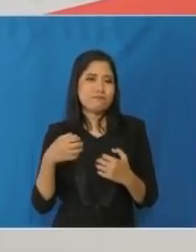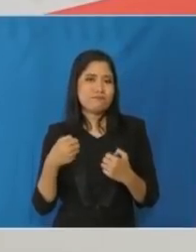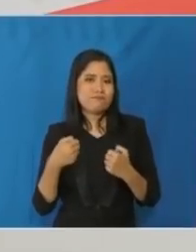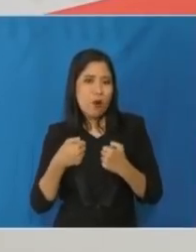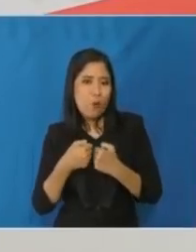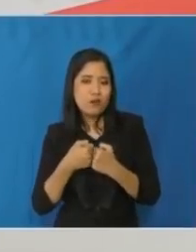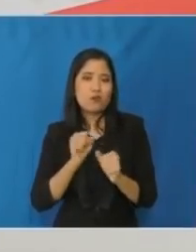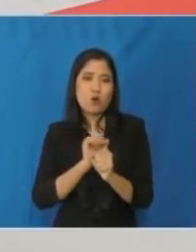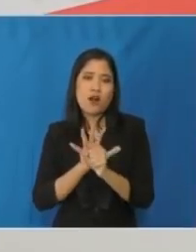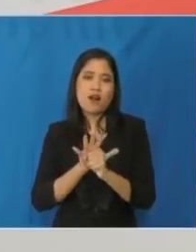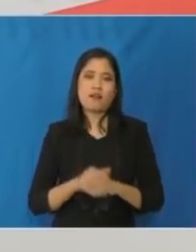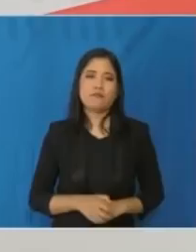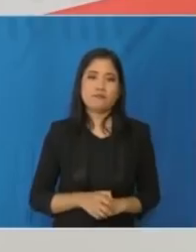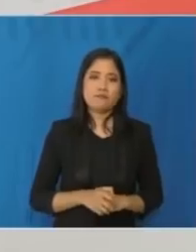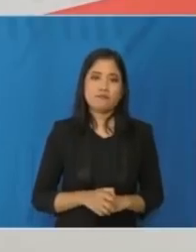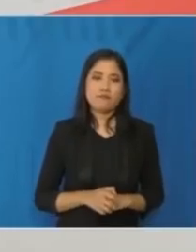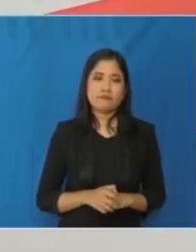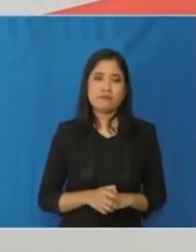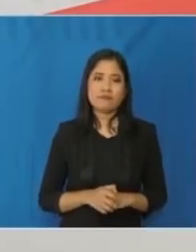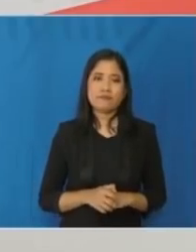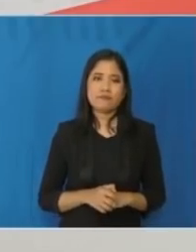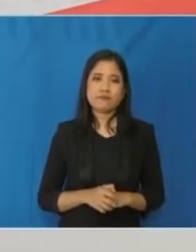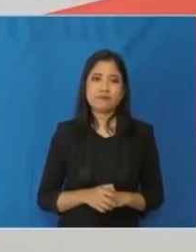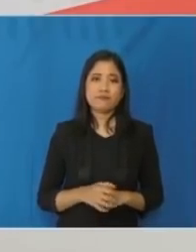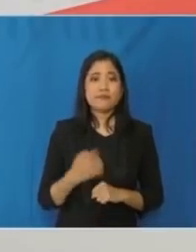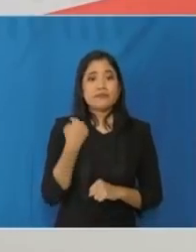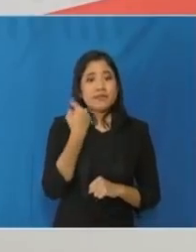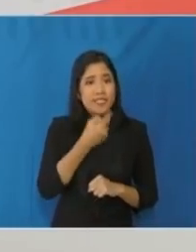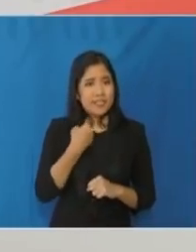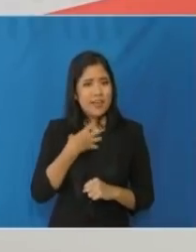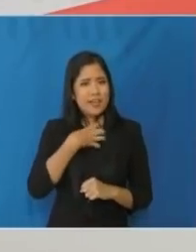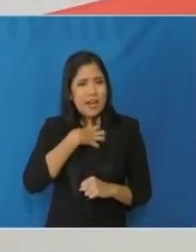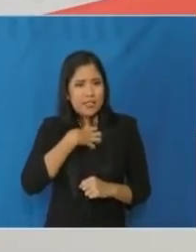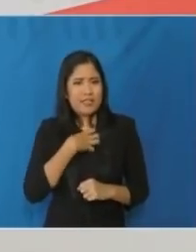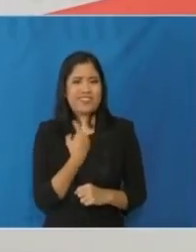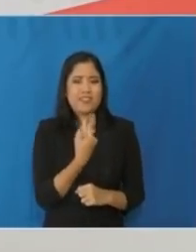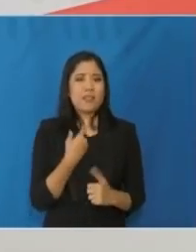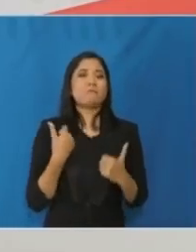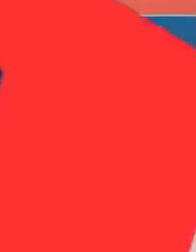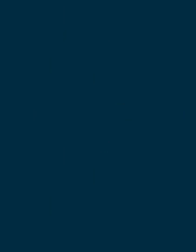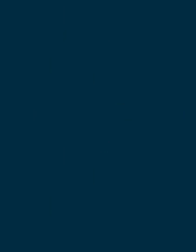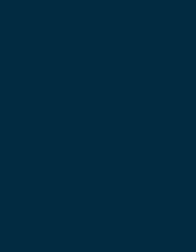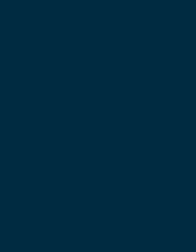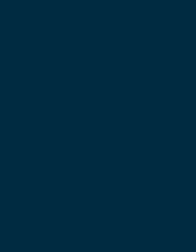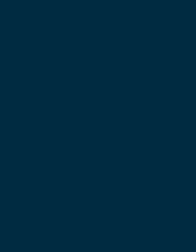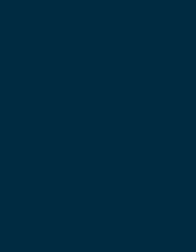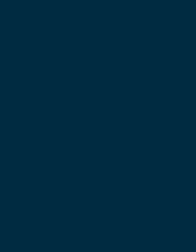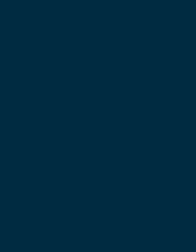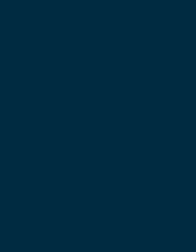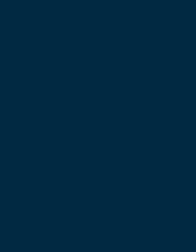penyebaran penyakit copied 19 Kami yakin optimis kita mampu terima kasih selamat